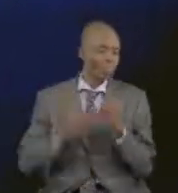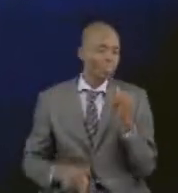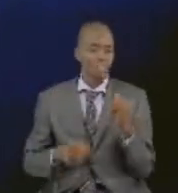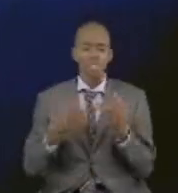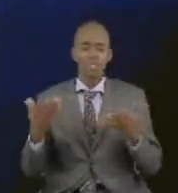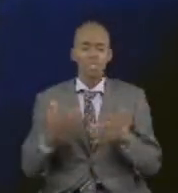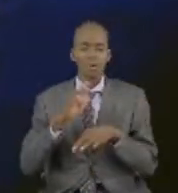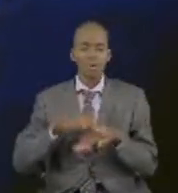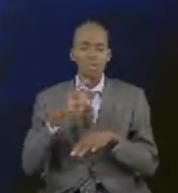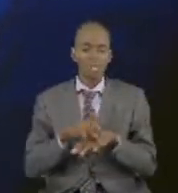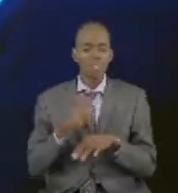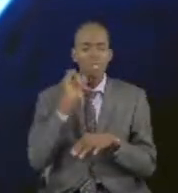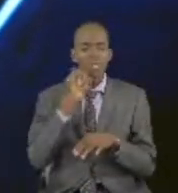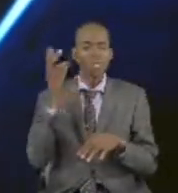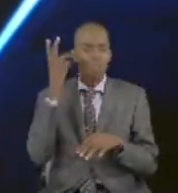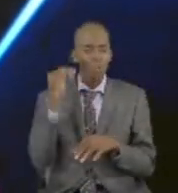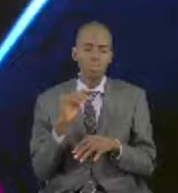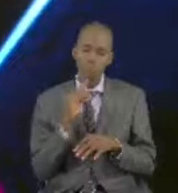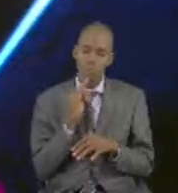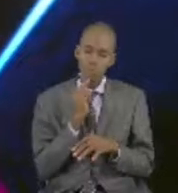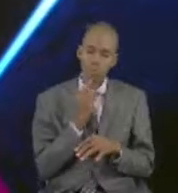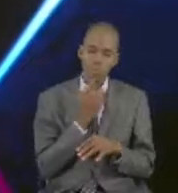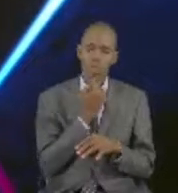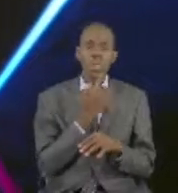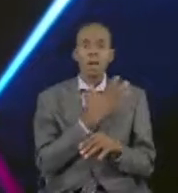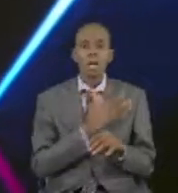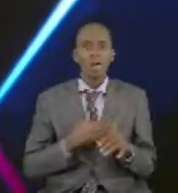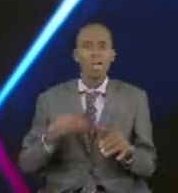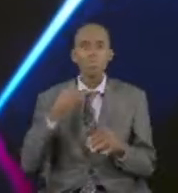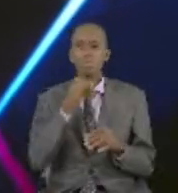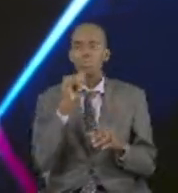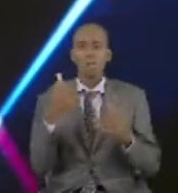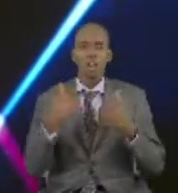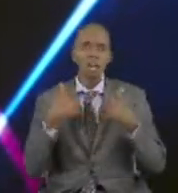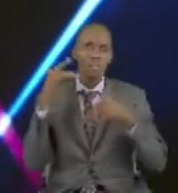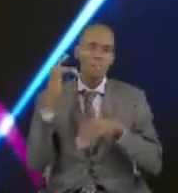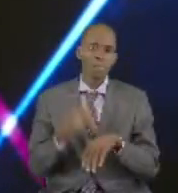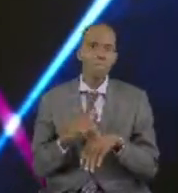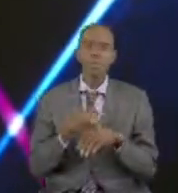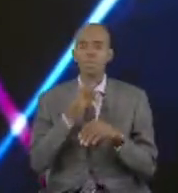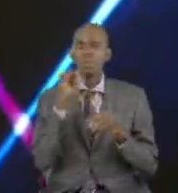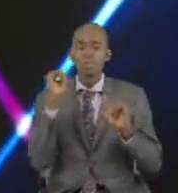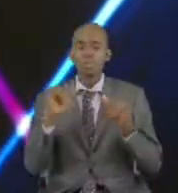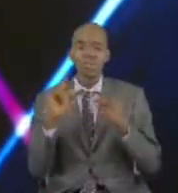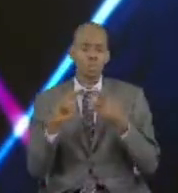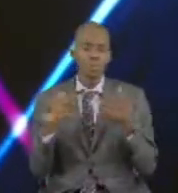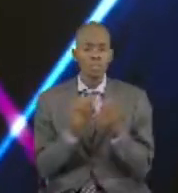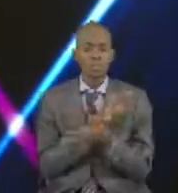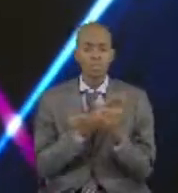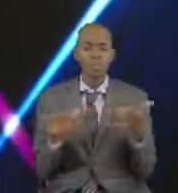vie, sa fin, c'était le jour final de sa vie, il était consacré où il ne pouvait pas